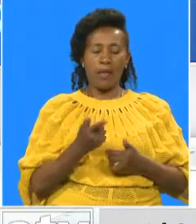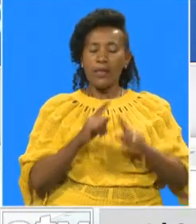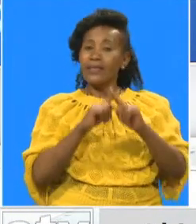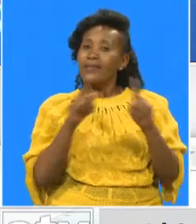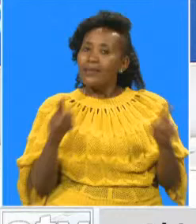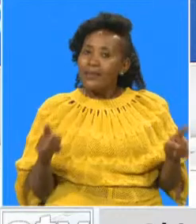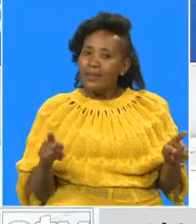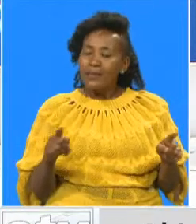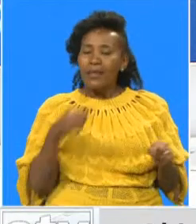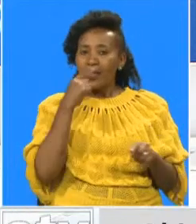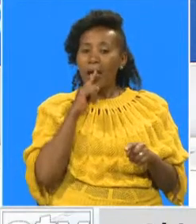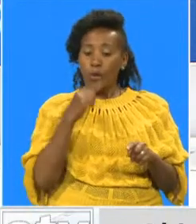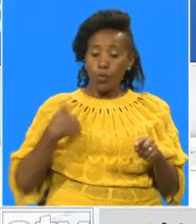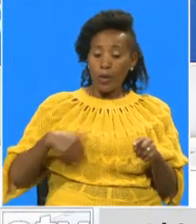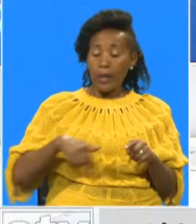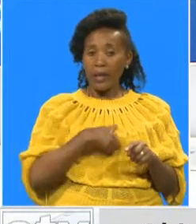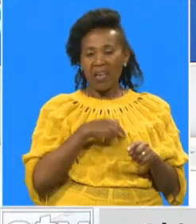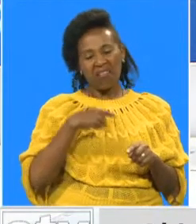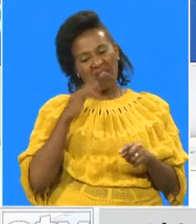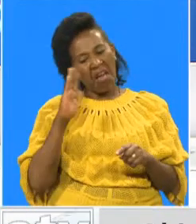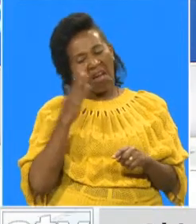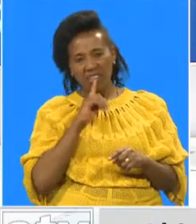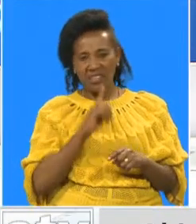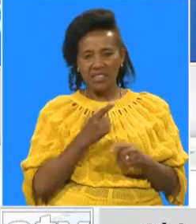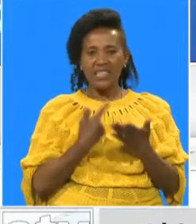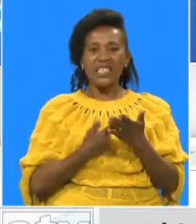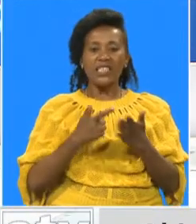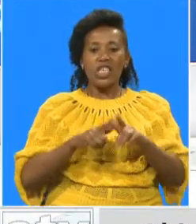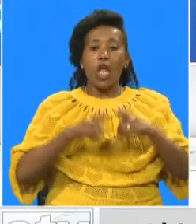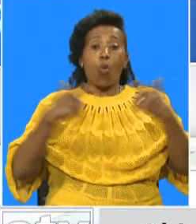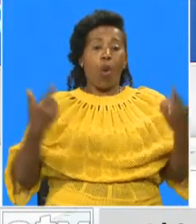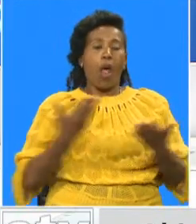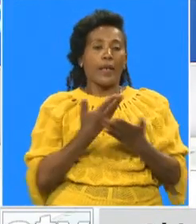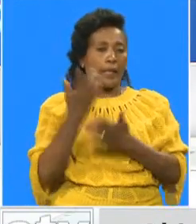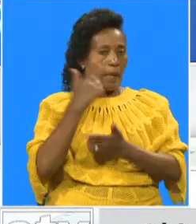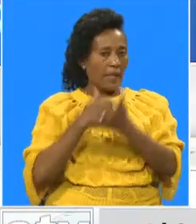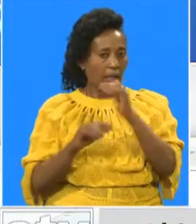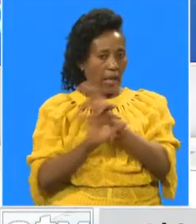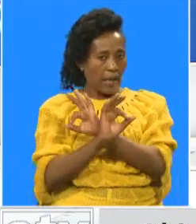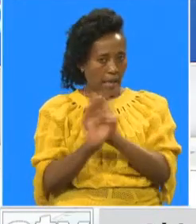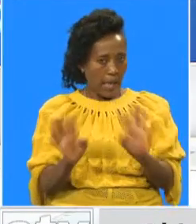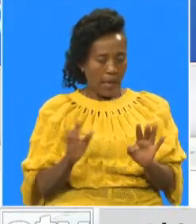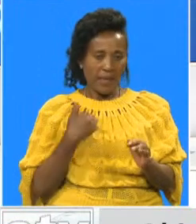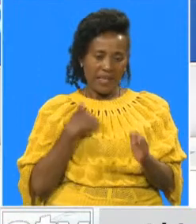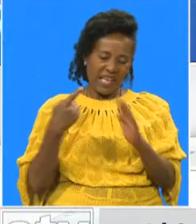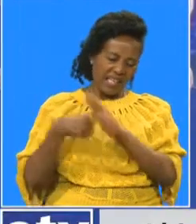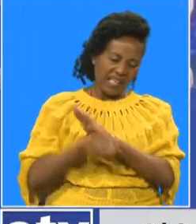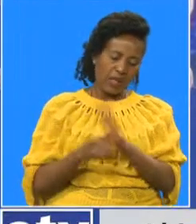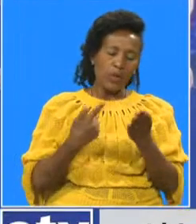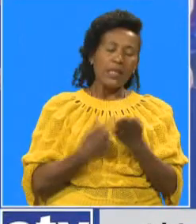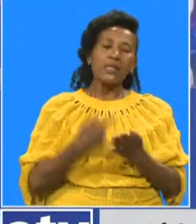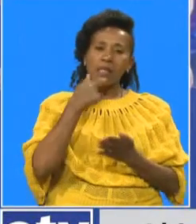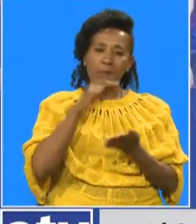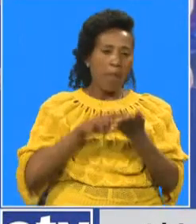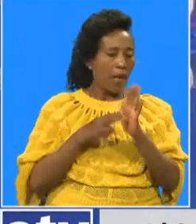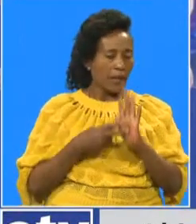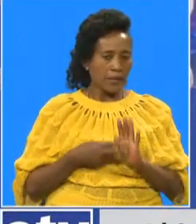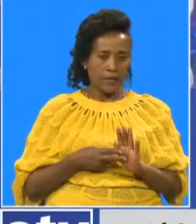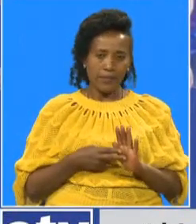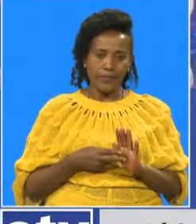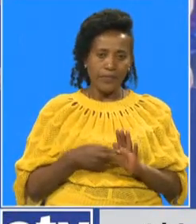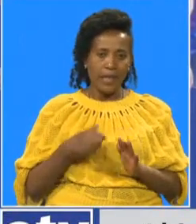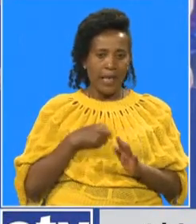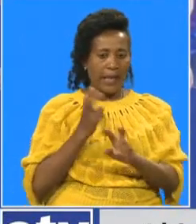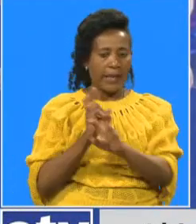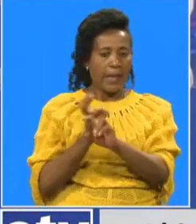ግን እንዳልኩ እኛ ጋር ይሄን ያህል እንዲኖ የጎላ ነገር የመጣ ነገር ስለሌለ እኔ ዲቴይሉ እንዲኖ ማለት